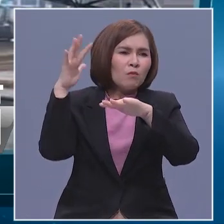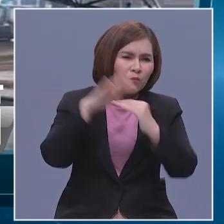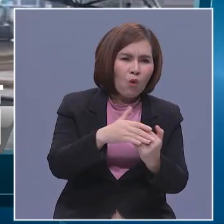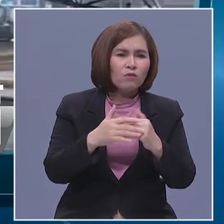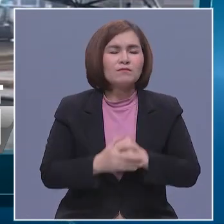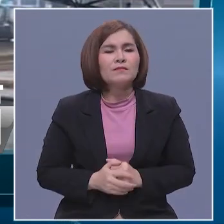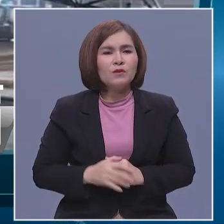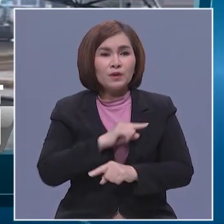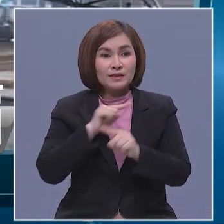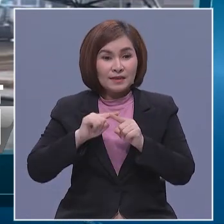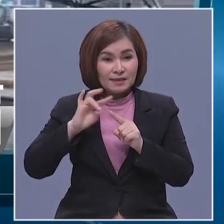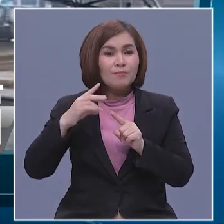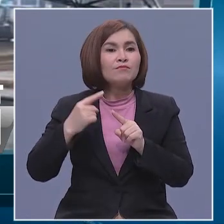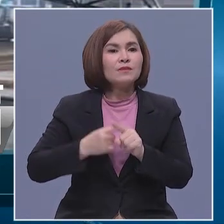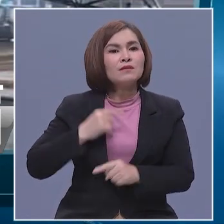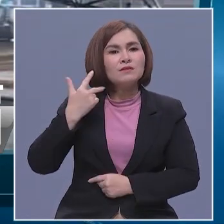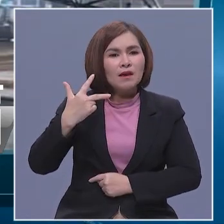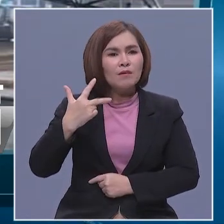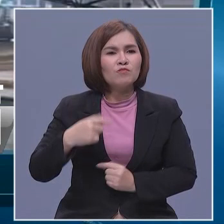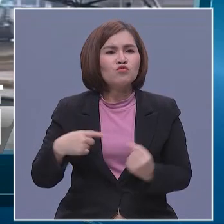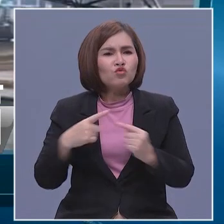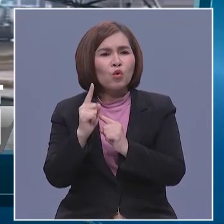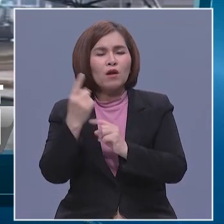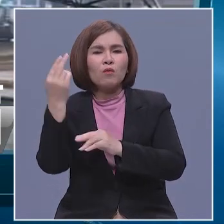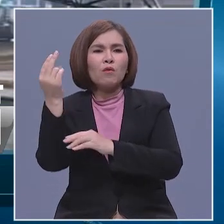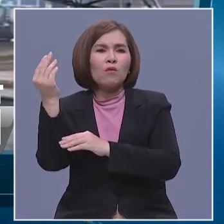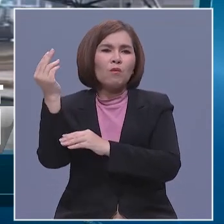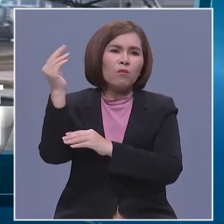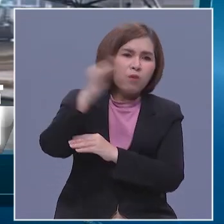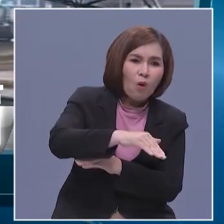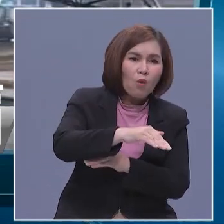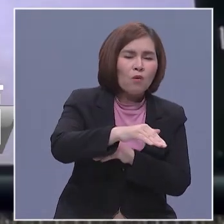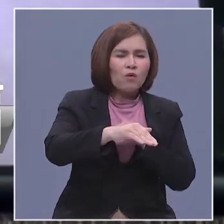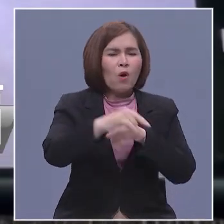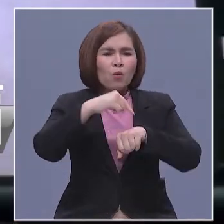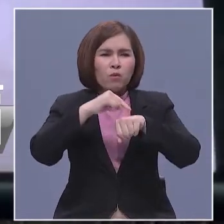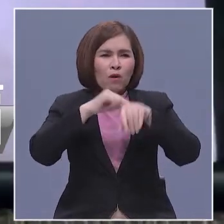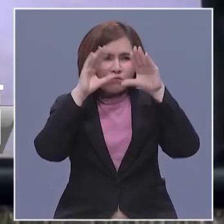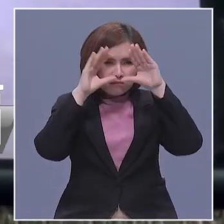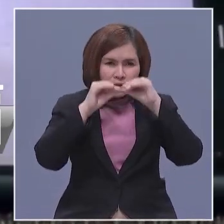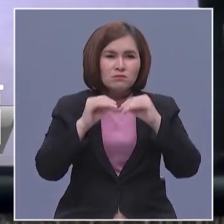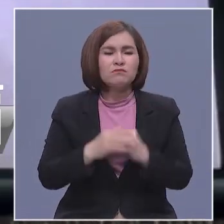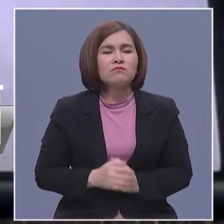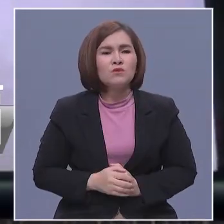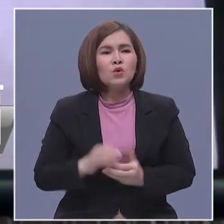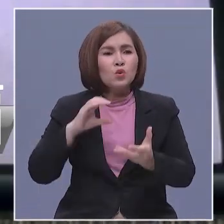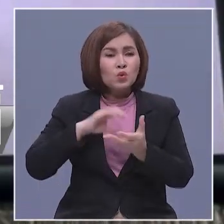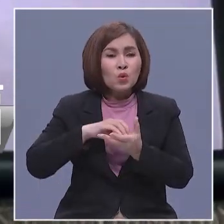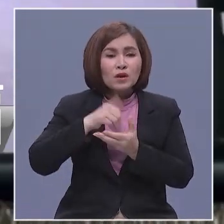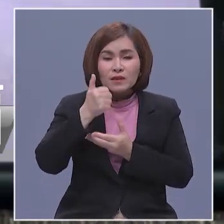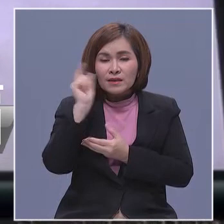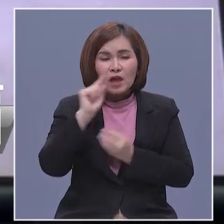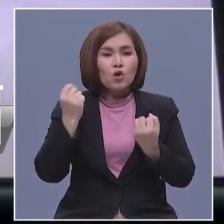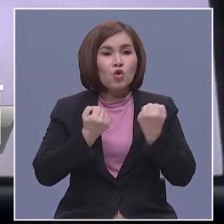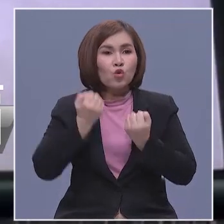7มีนาคมเครนก่อสร้างล้มขวางถนนแล้วเหตุเกิดตอนกลางคืนนะคะแต่ว่าโชคดีที่รถที่ขับผ่